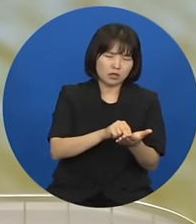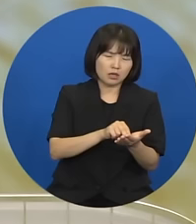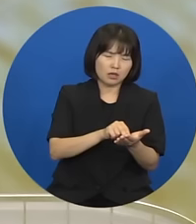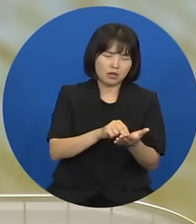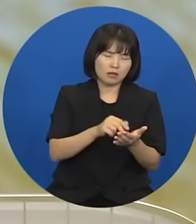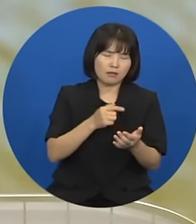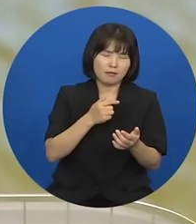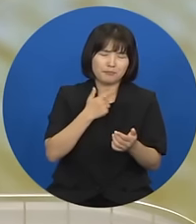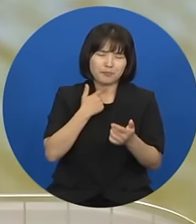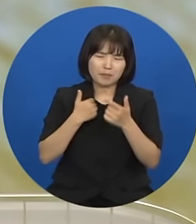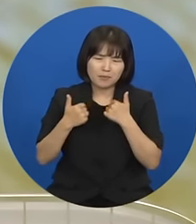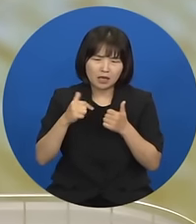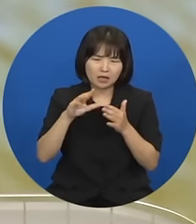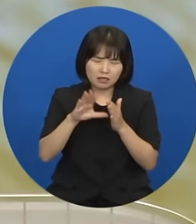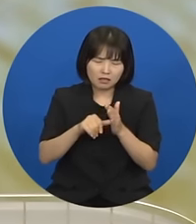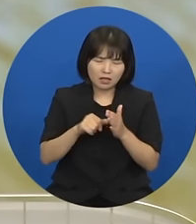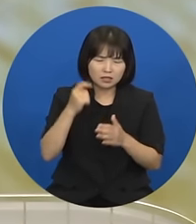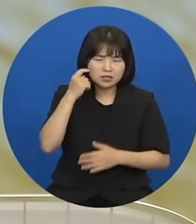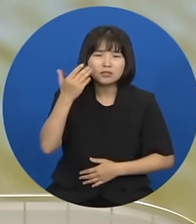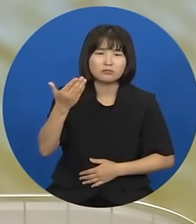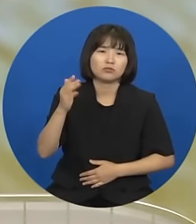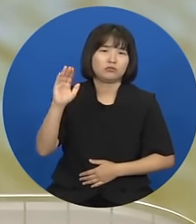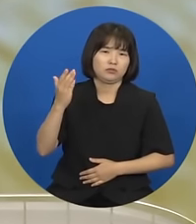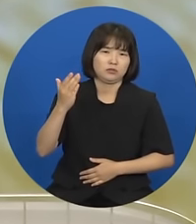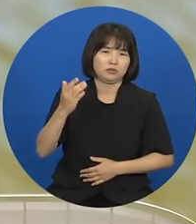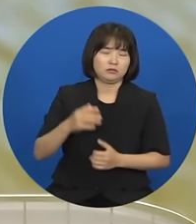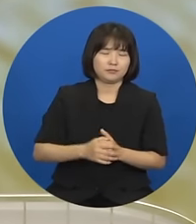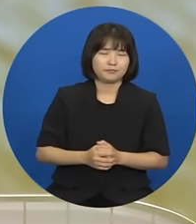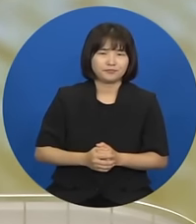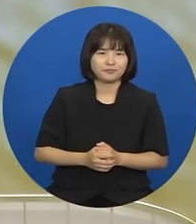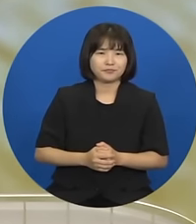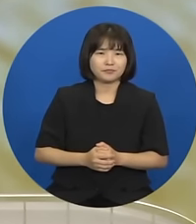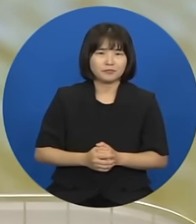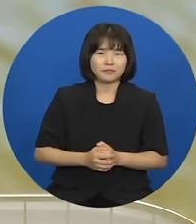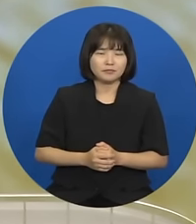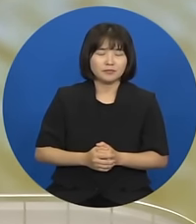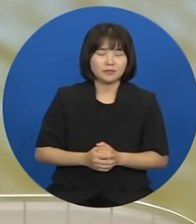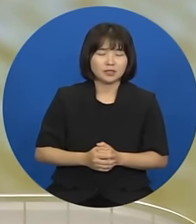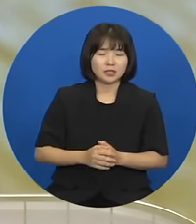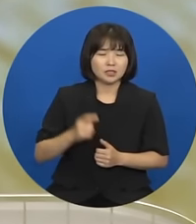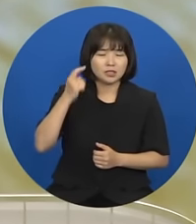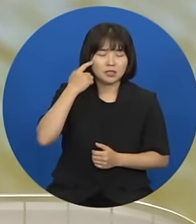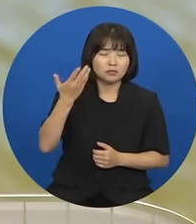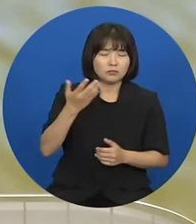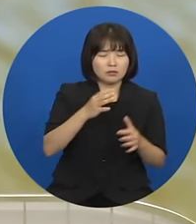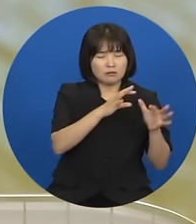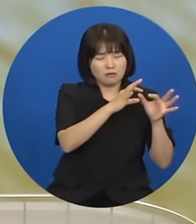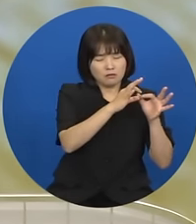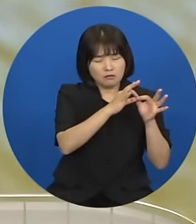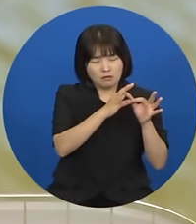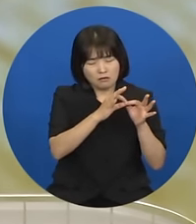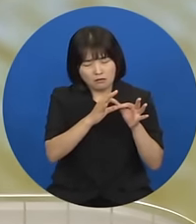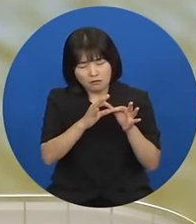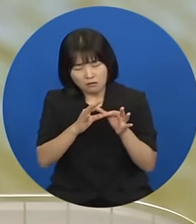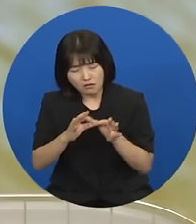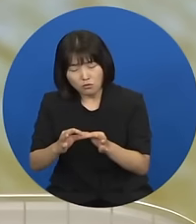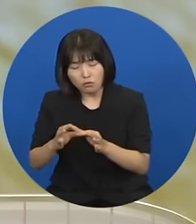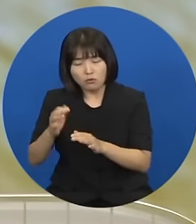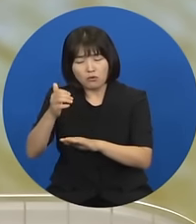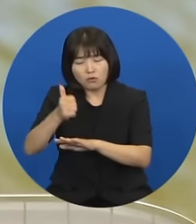질문하게 되죠. 그리고 그 질문이 꼬리에 꼬리를 물고 확장되다 보면 어디 자리까지